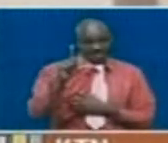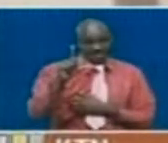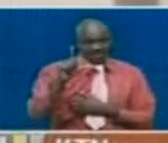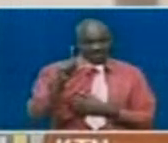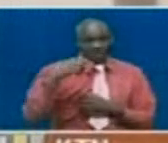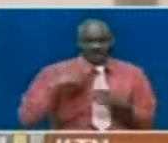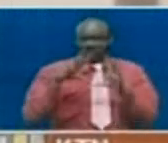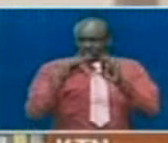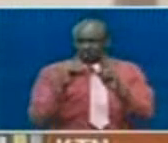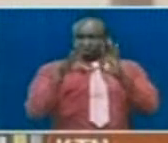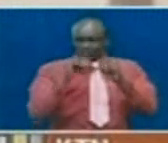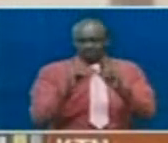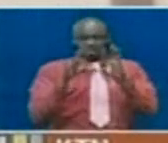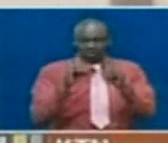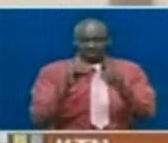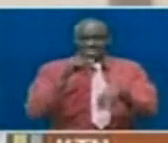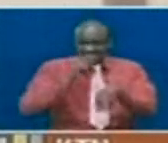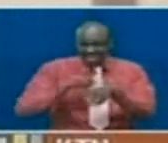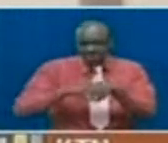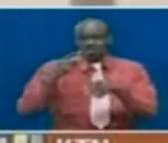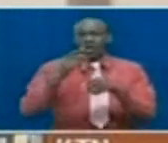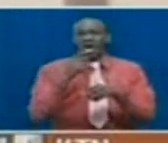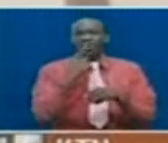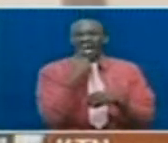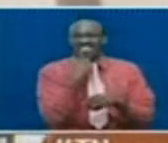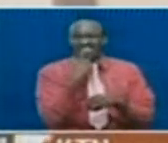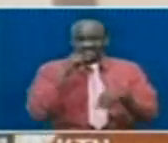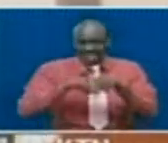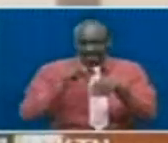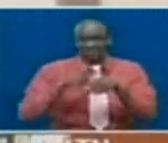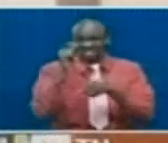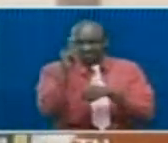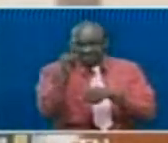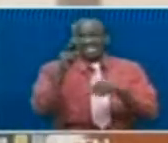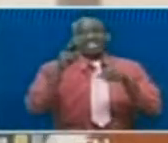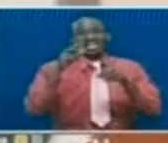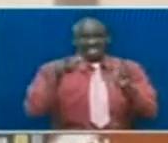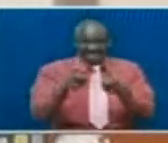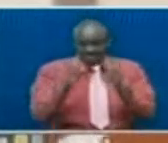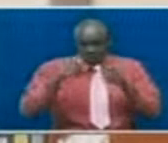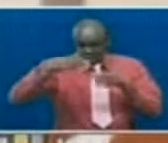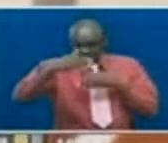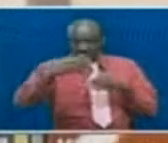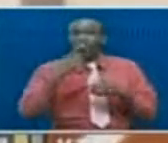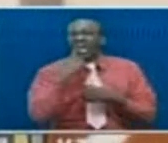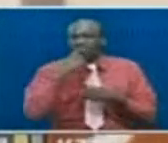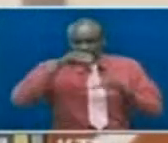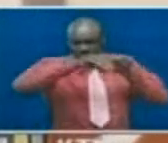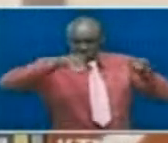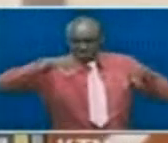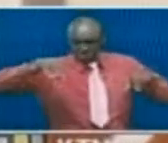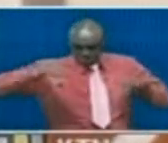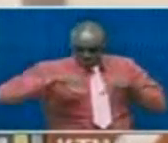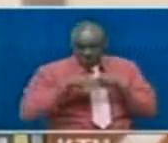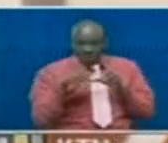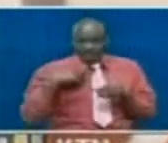Kuna sponge katikati kama hii ya kupack TV na radio, lakini on the sides kuna